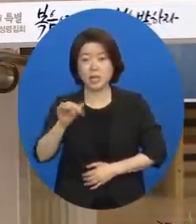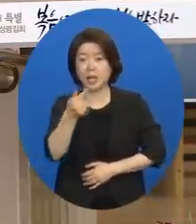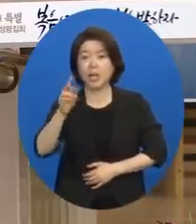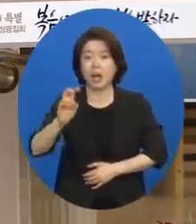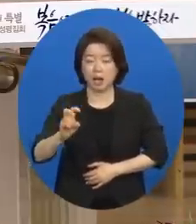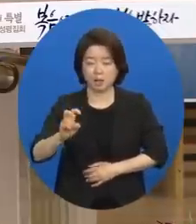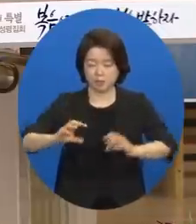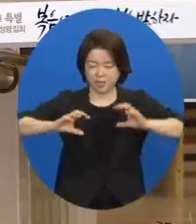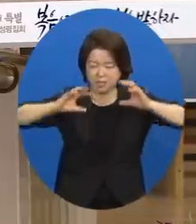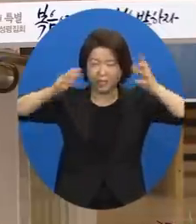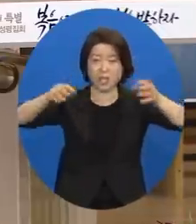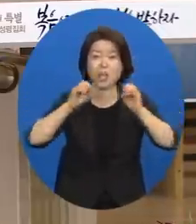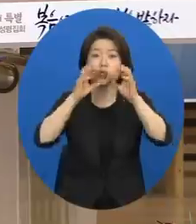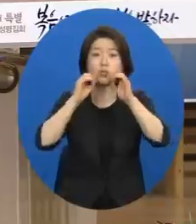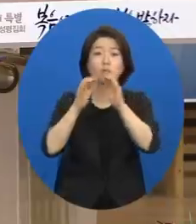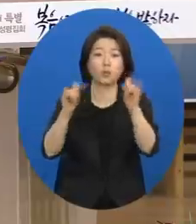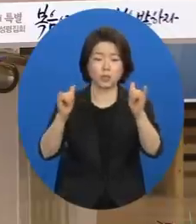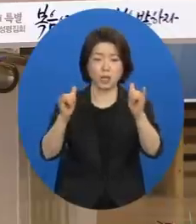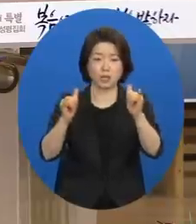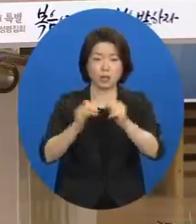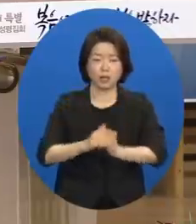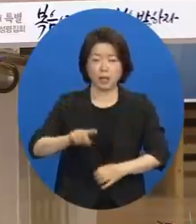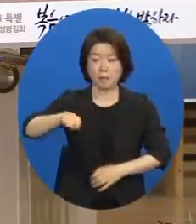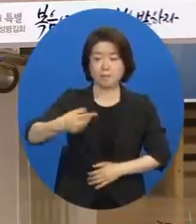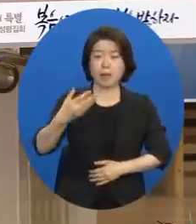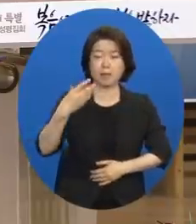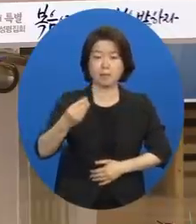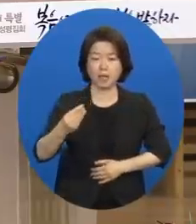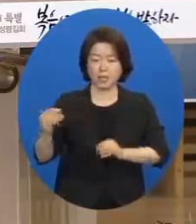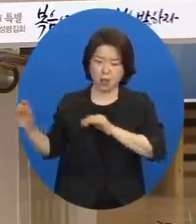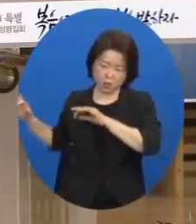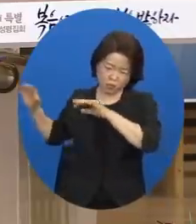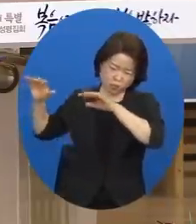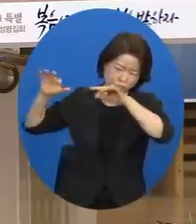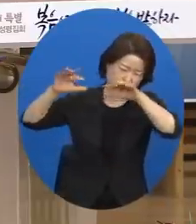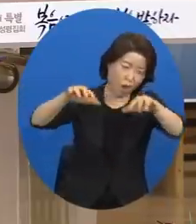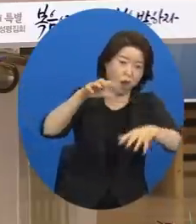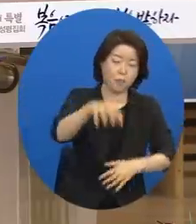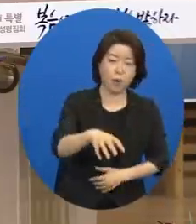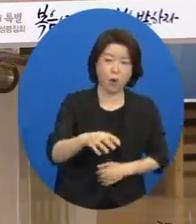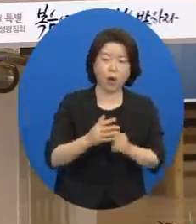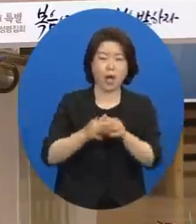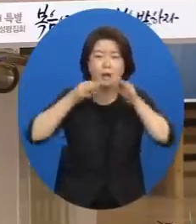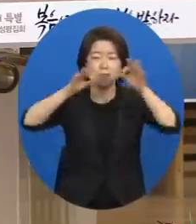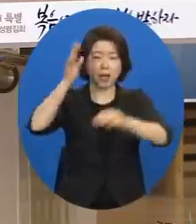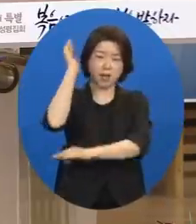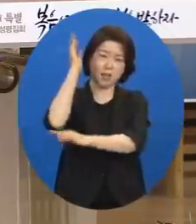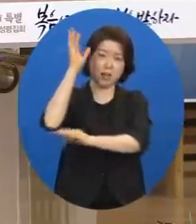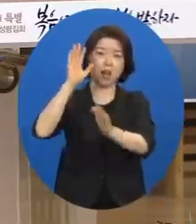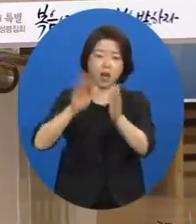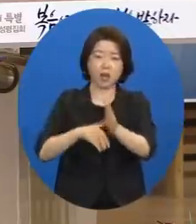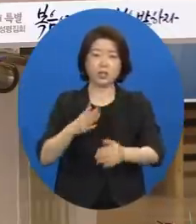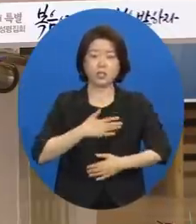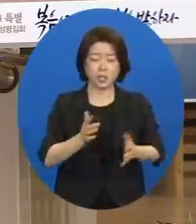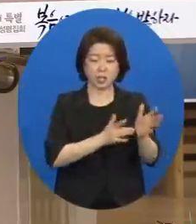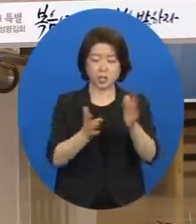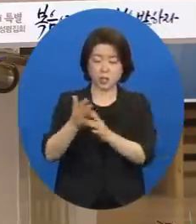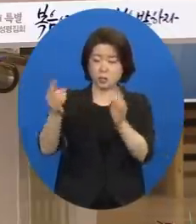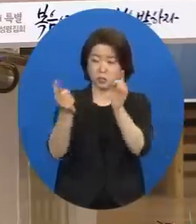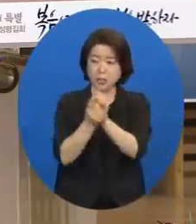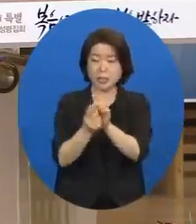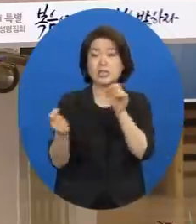세계적인 전도자가 100만이 넘는 인파가 여의도 광장에 모여서 외칠 때 제가 예수 만난 지 얼마 안